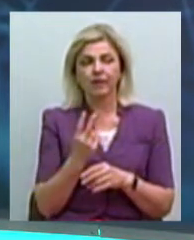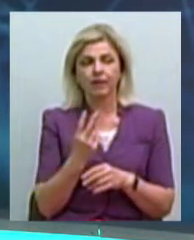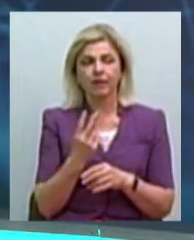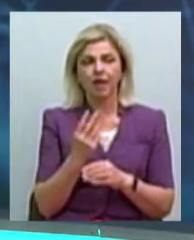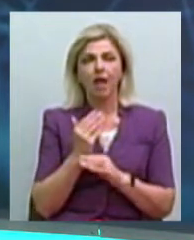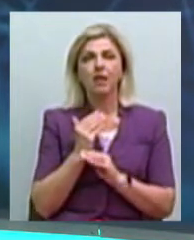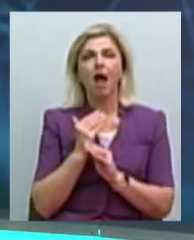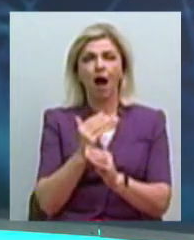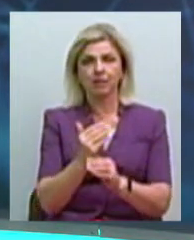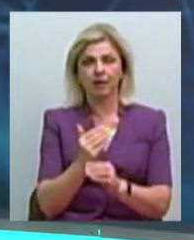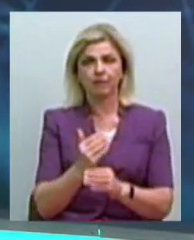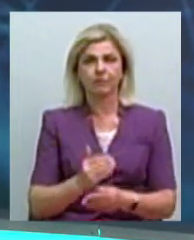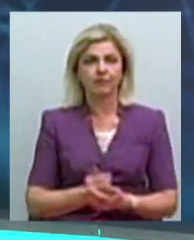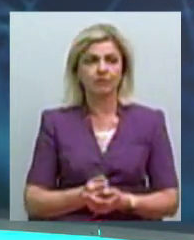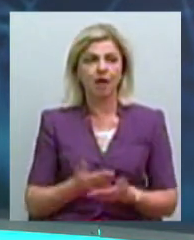яхти?